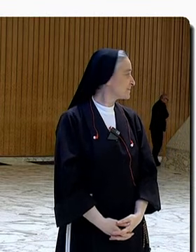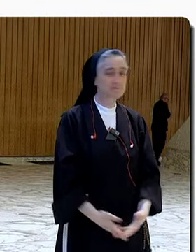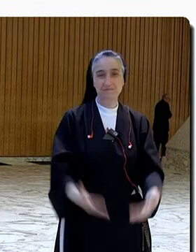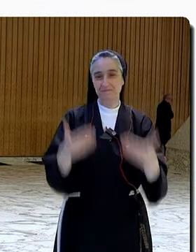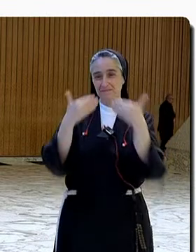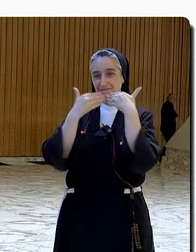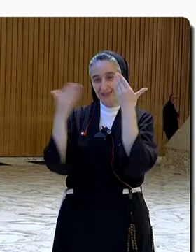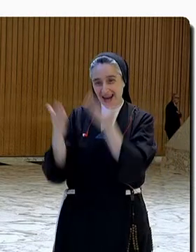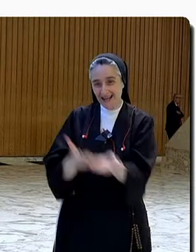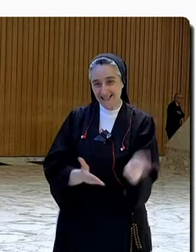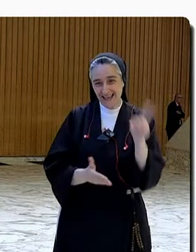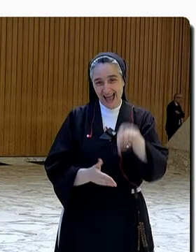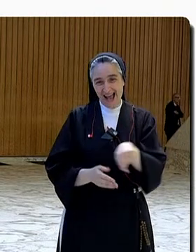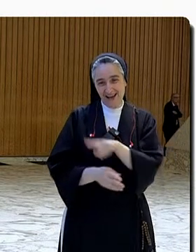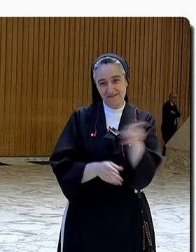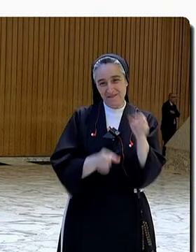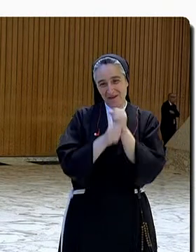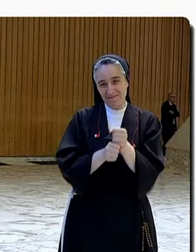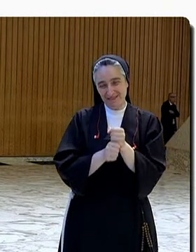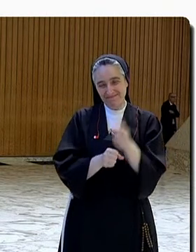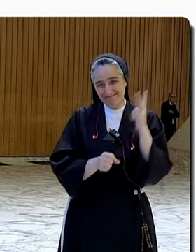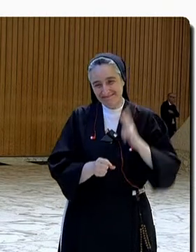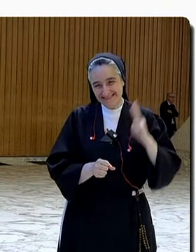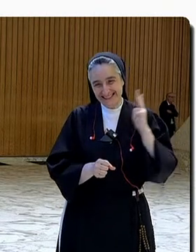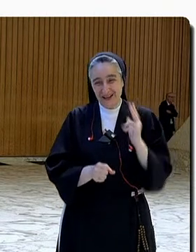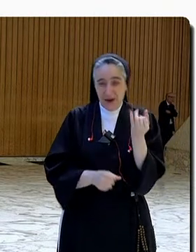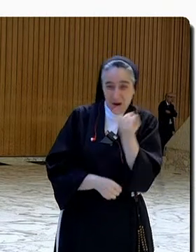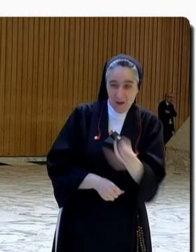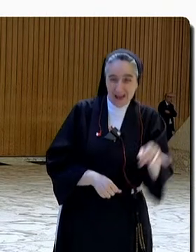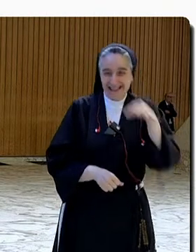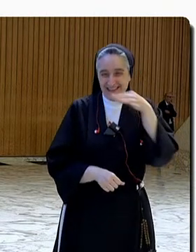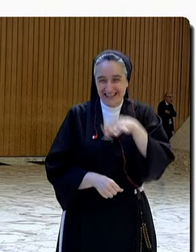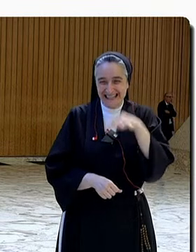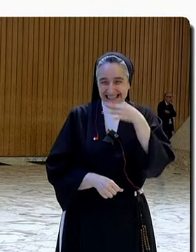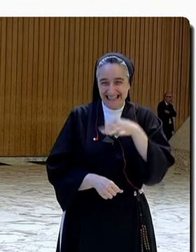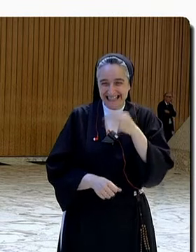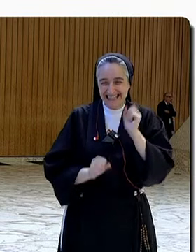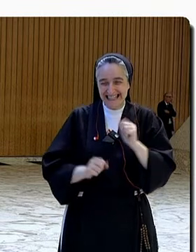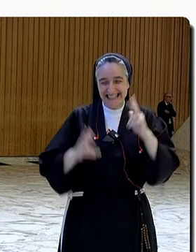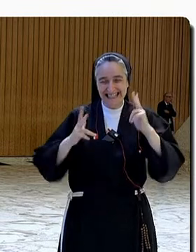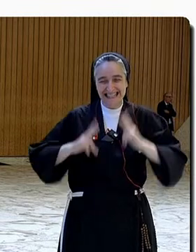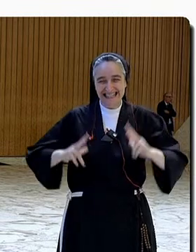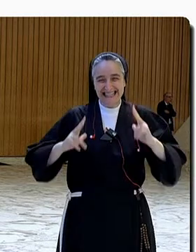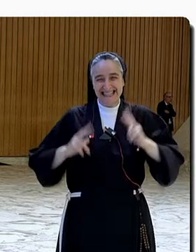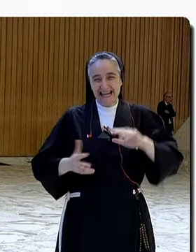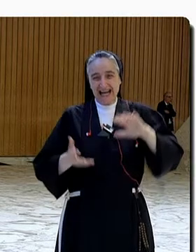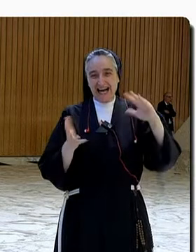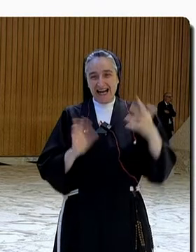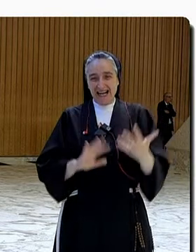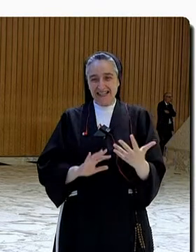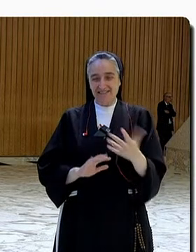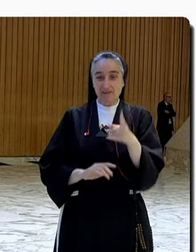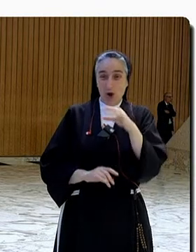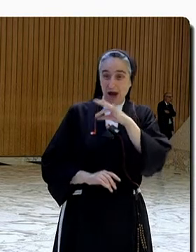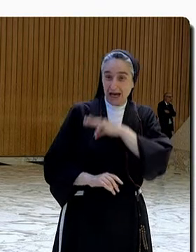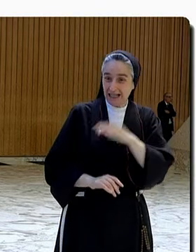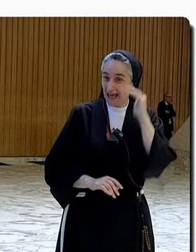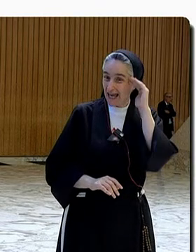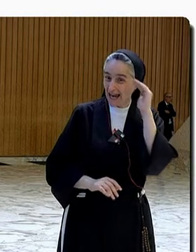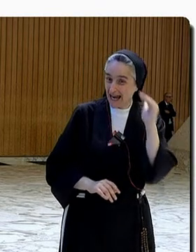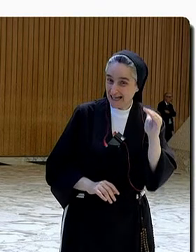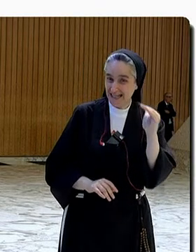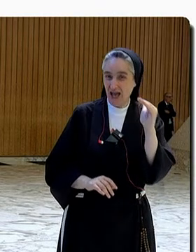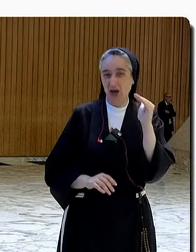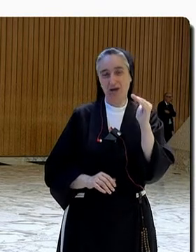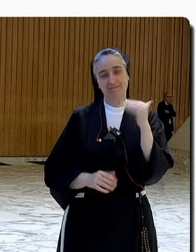Grazie dell'invito e anche della pazienza. Speriamo che quest'ultima relazione possa essere di interesse. Vi promettiamo di